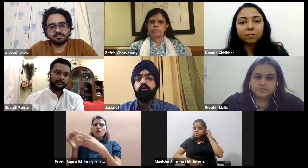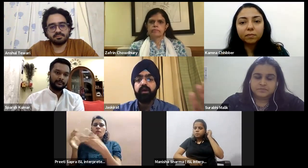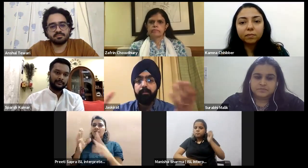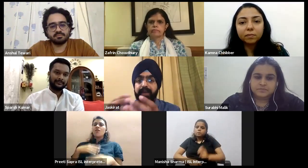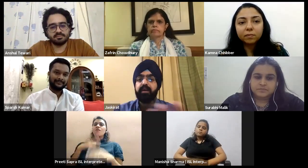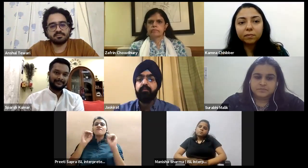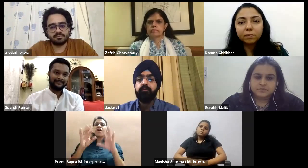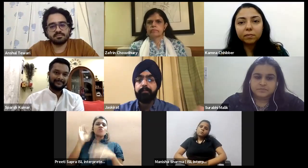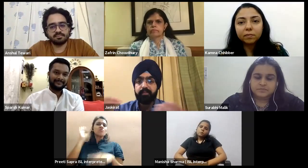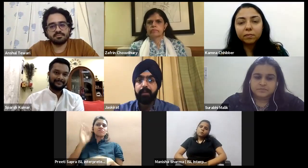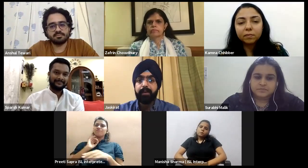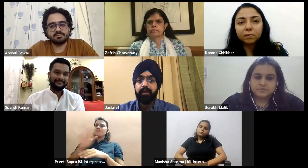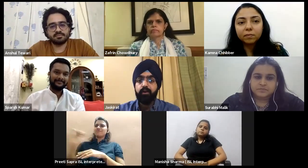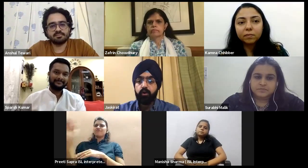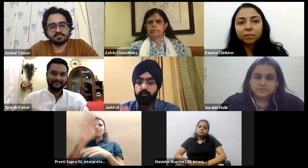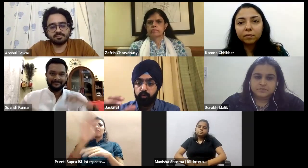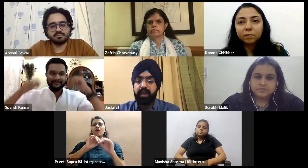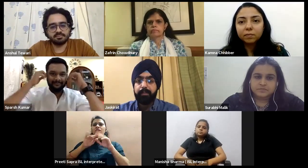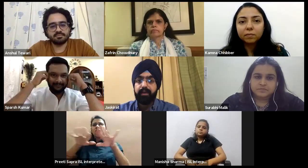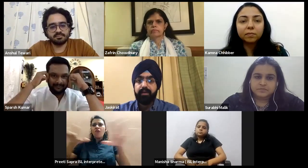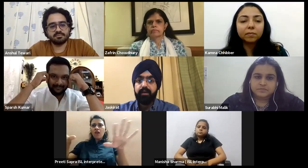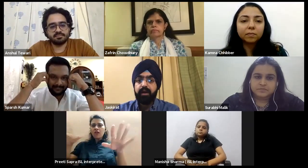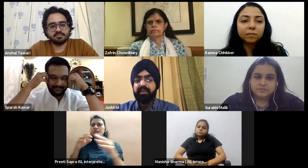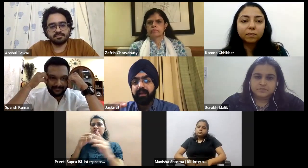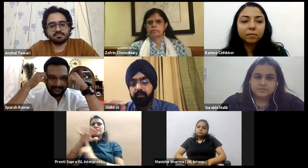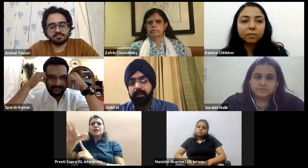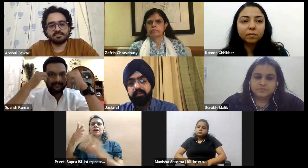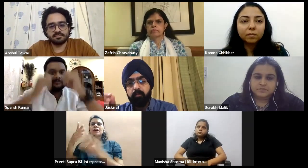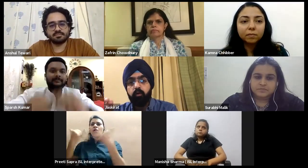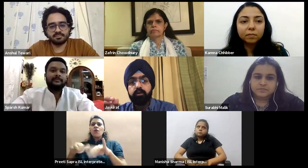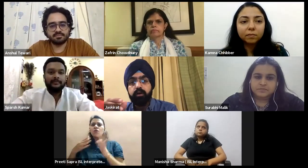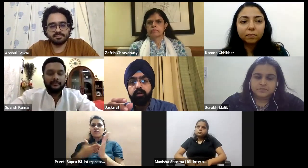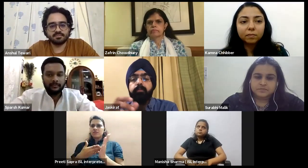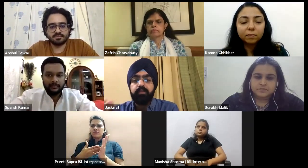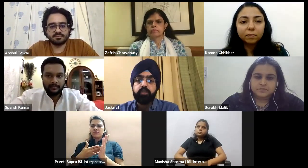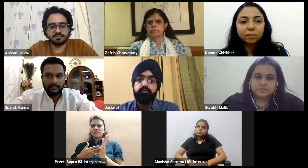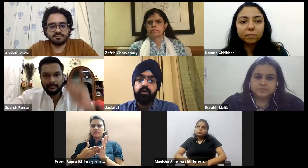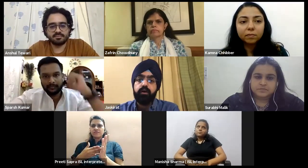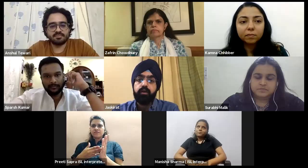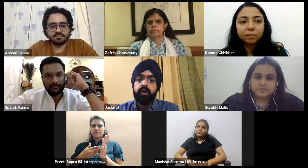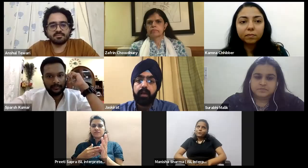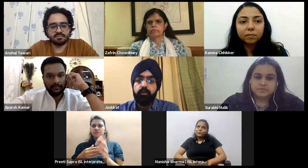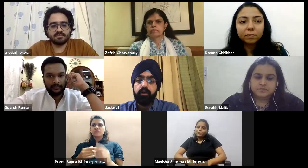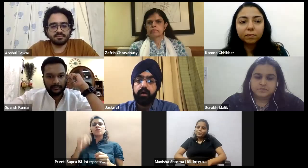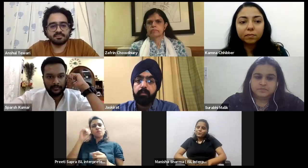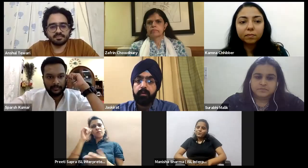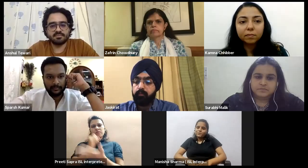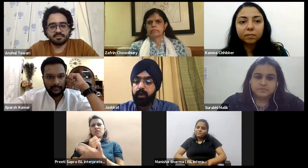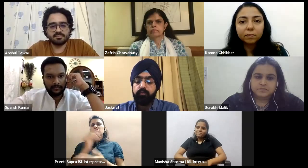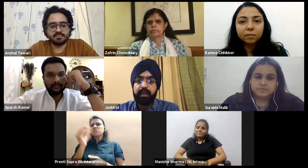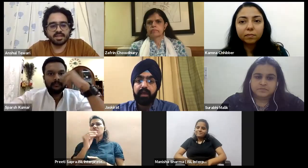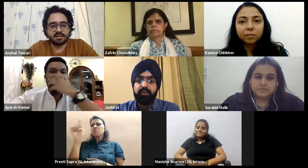ही उसका impact अगर वापस ला पाए और वो दिखा पाए, I think there will be somewhat some percentage of